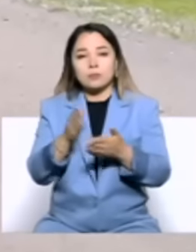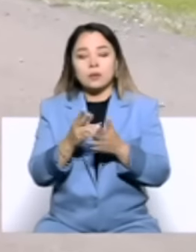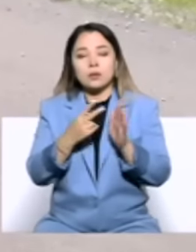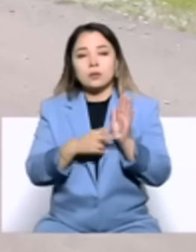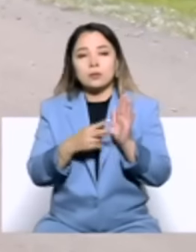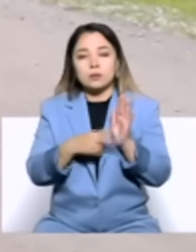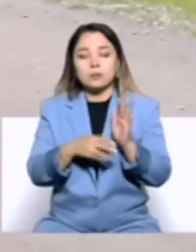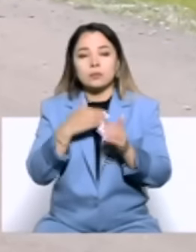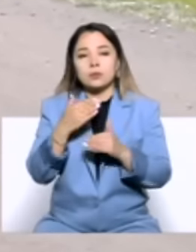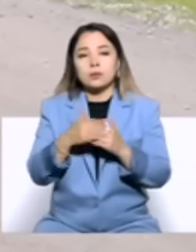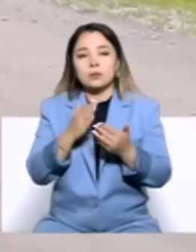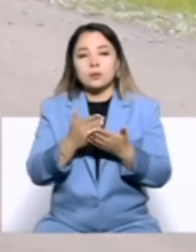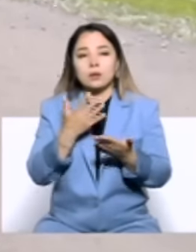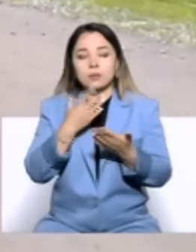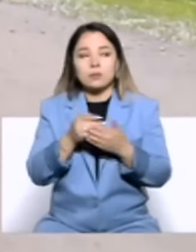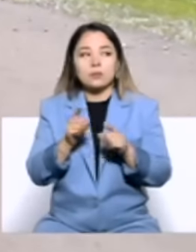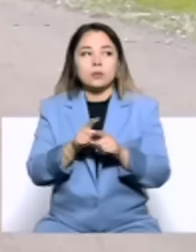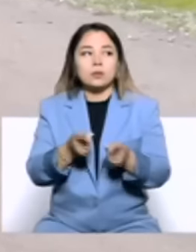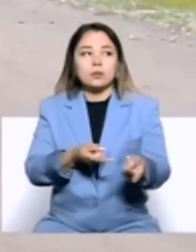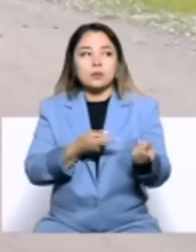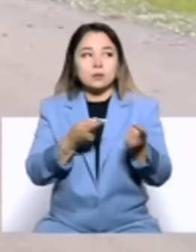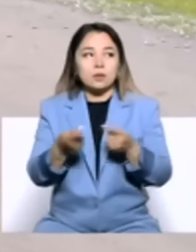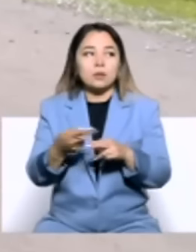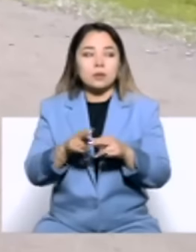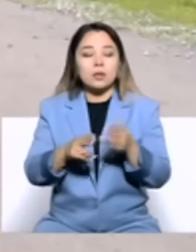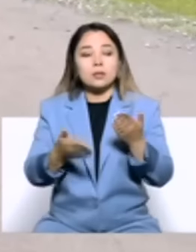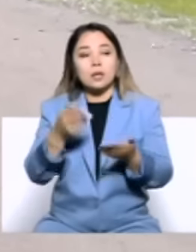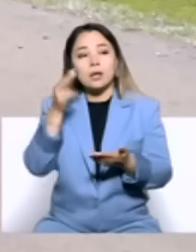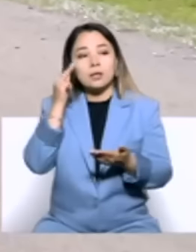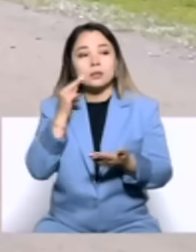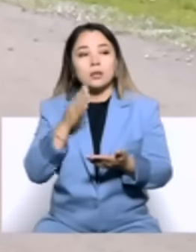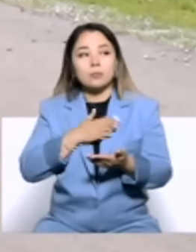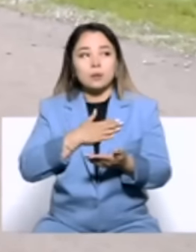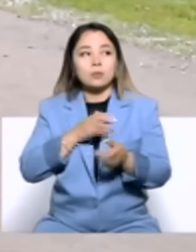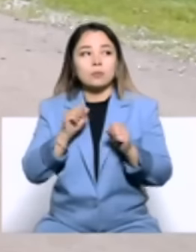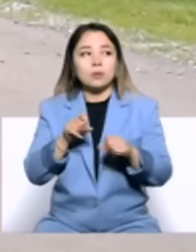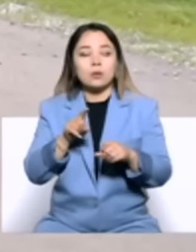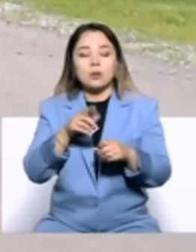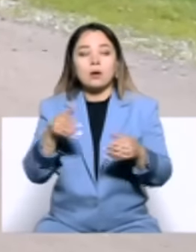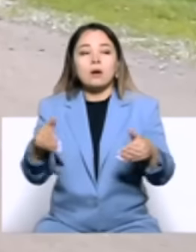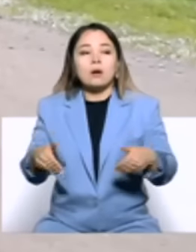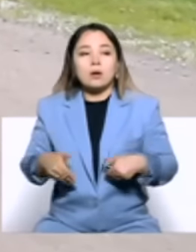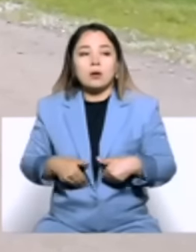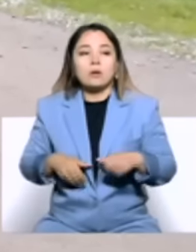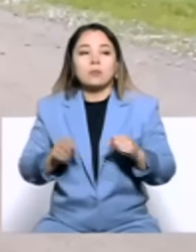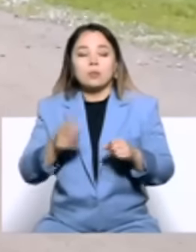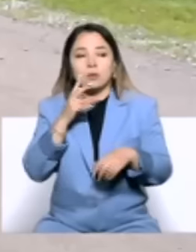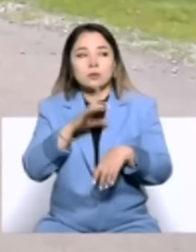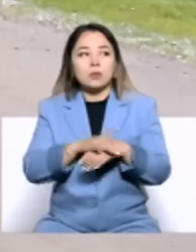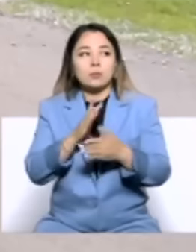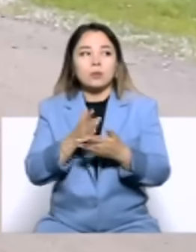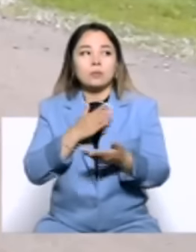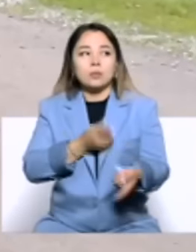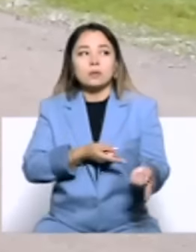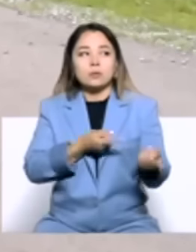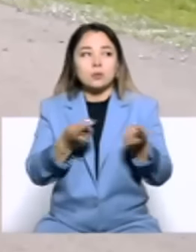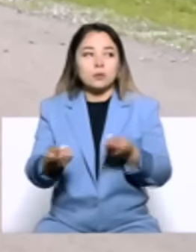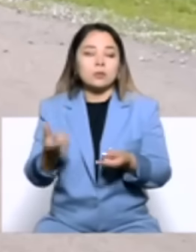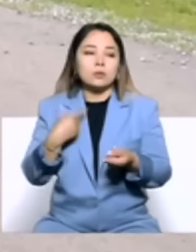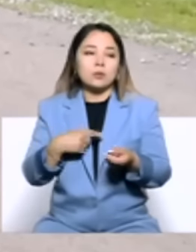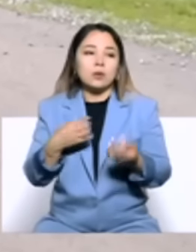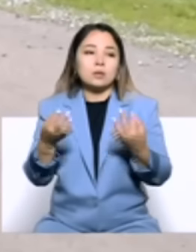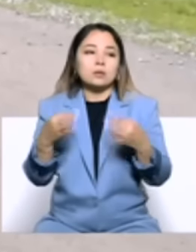70 жыл жасадым. Егер мен Қытайда болса, мен де өліп қалады, ашық жер. Ал мені жер келгенден кейін